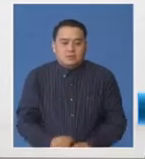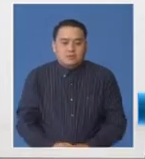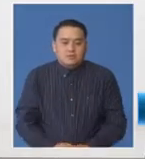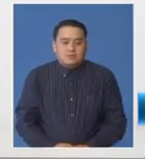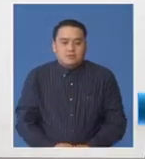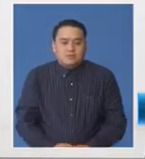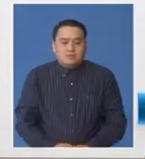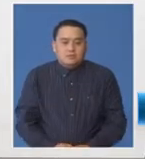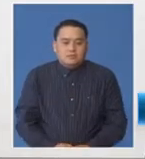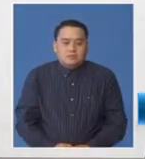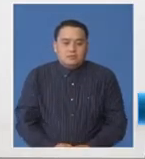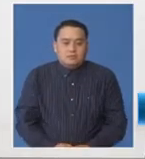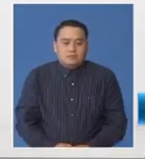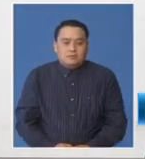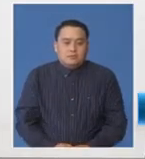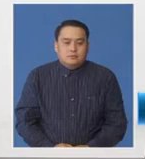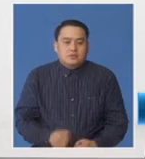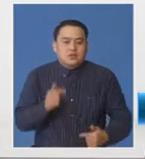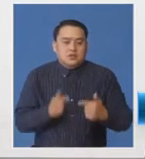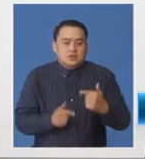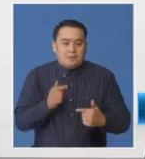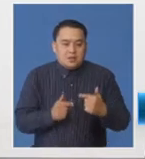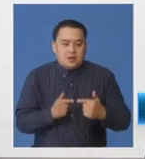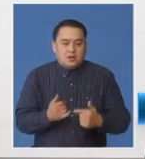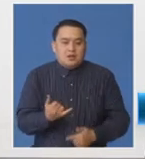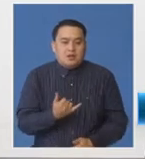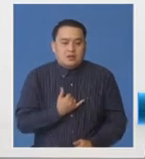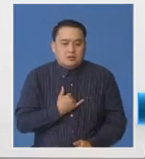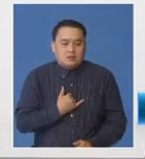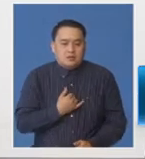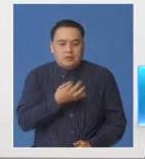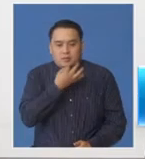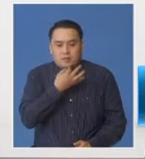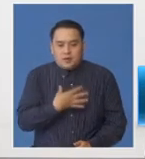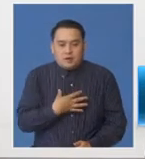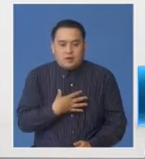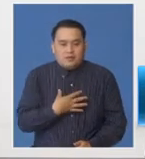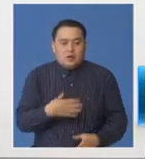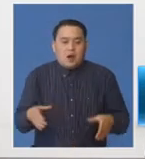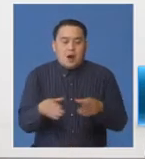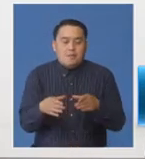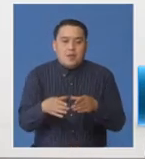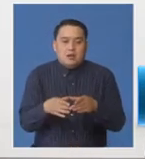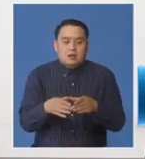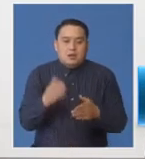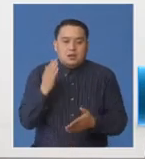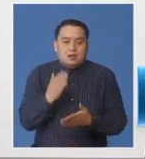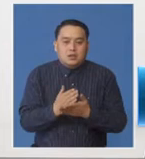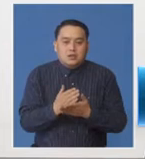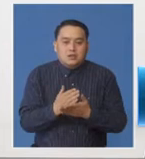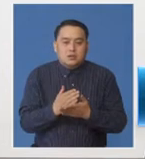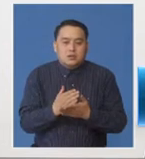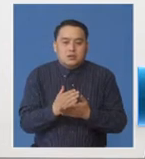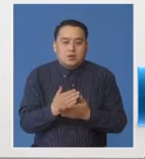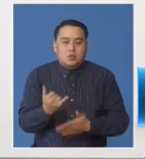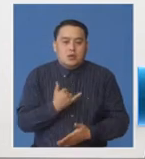Соперник очень понравился, значит, в плане организации игры, ведения командных действий. Значит,